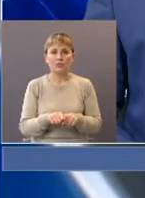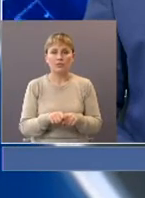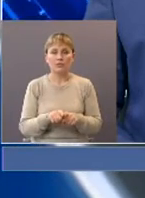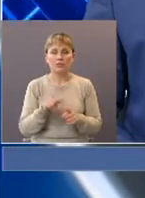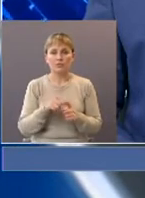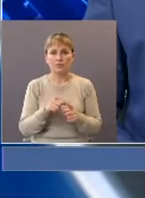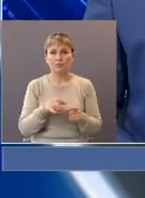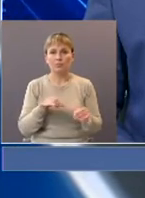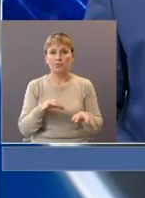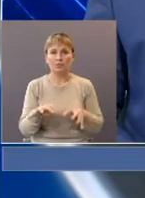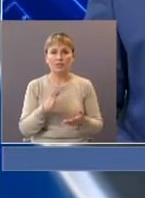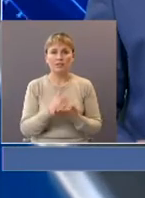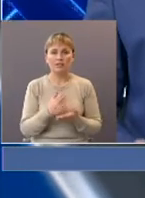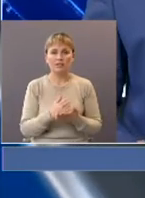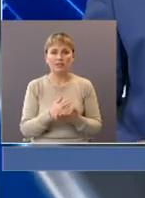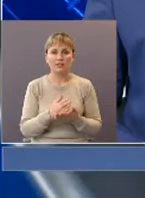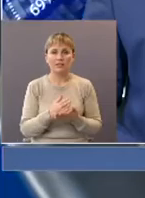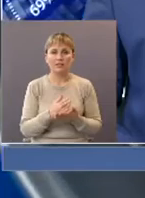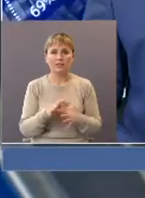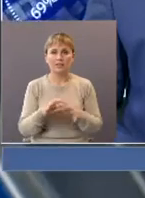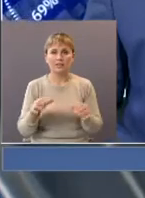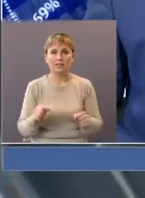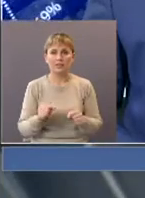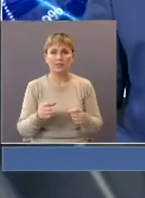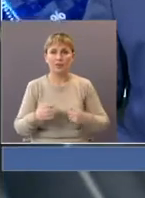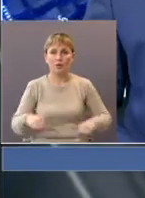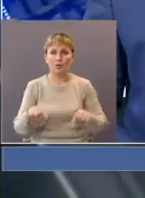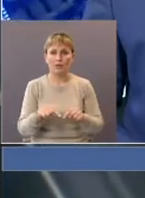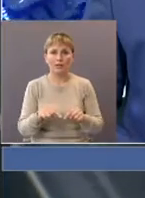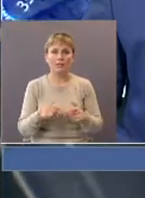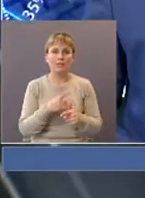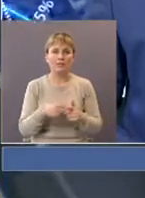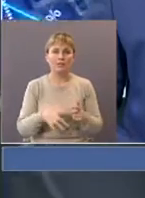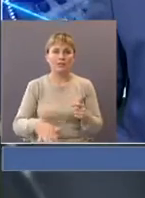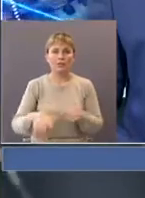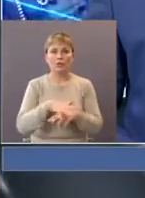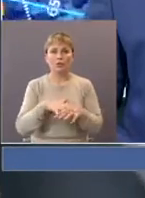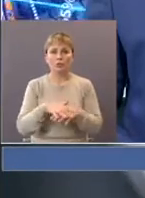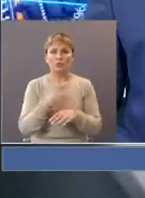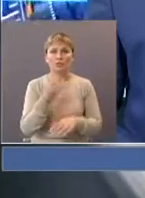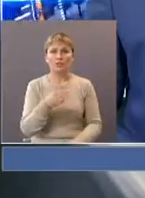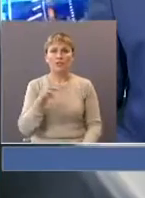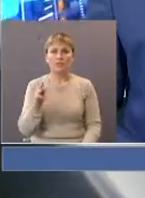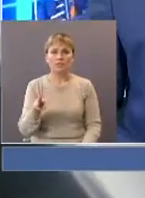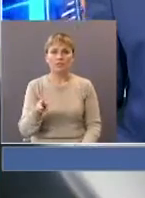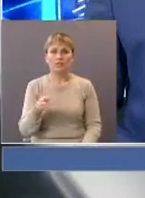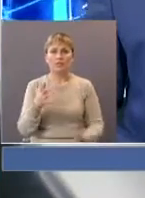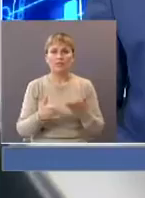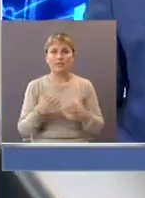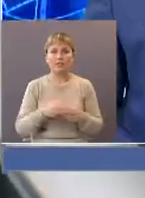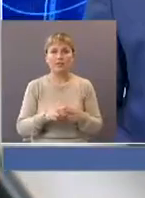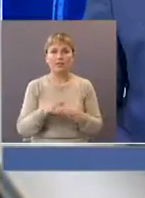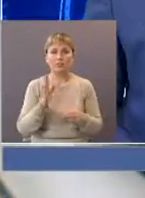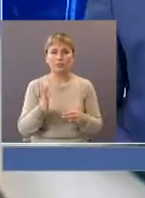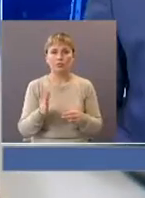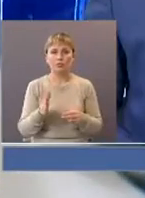слухов и спекуляций являются провластные органы, либо окружение того же Шавката Мирзиёева. Скорее всего, это были вбросы